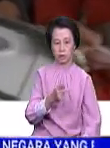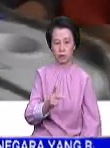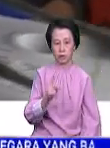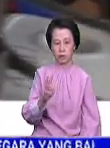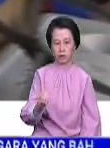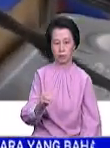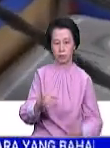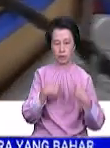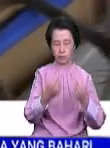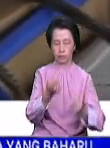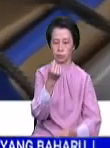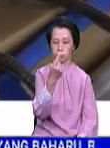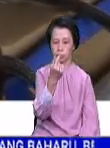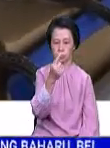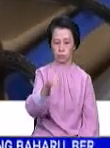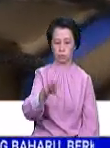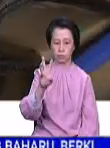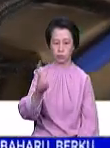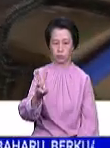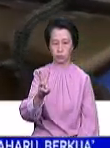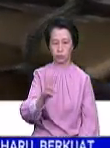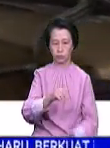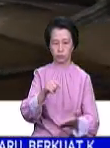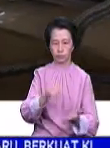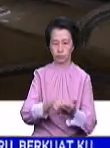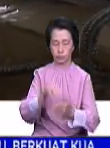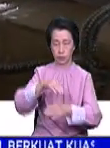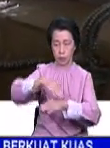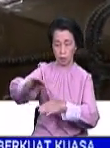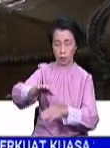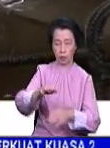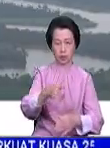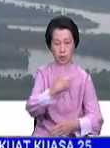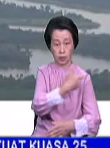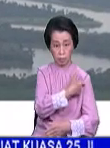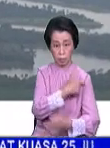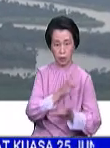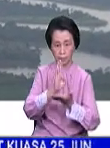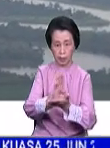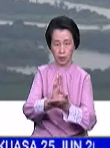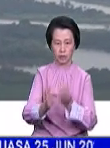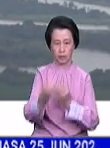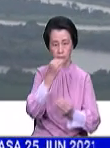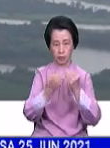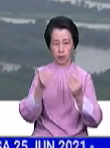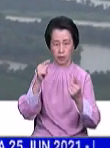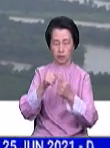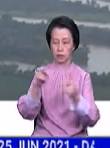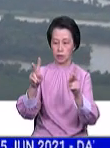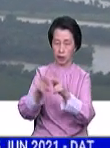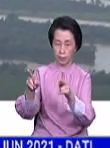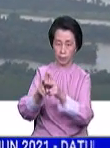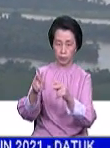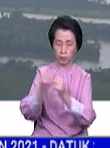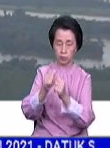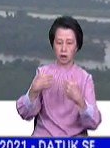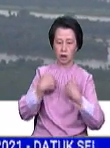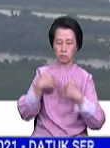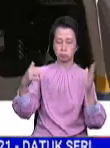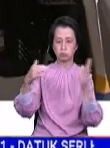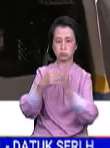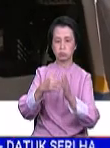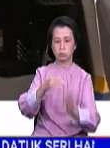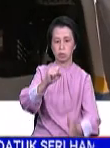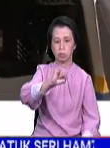Malaysia sejak 11 Jun lalu untuk penghantaran vaksin dan bantuan bekalan makanan ke kampung yang dikenakan sekatan